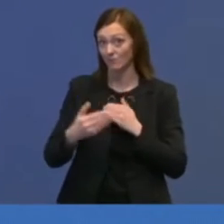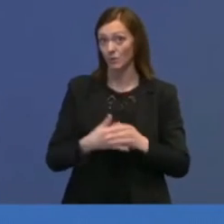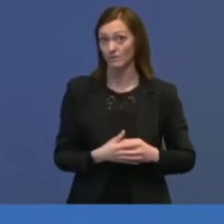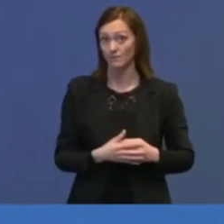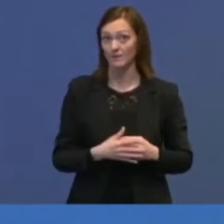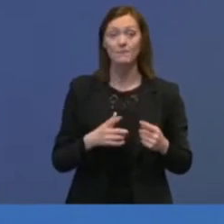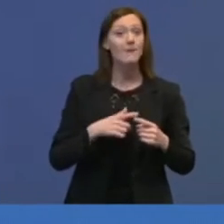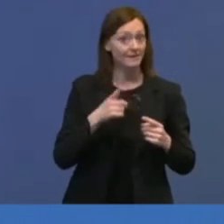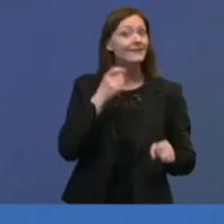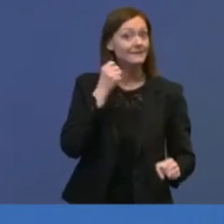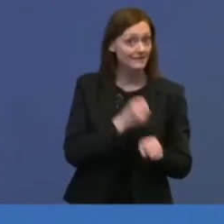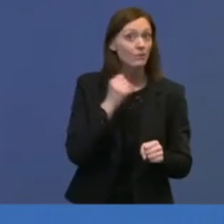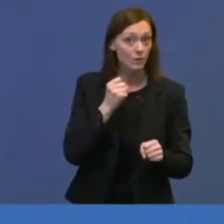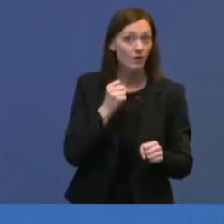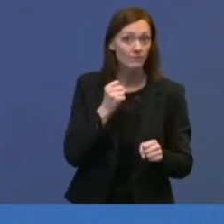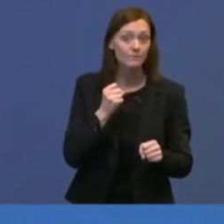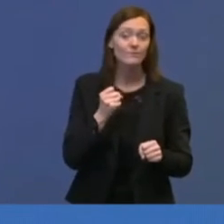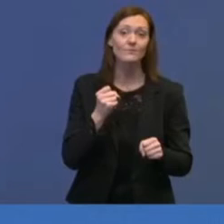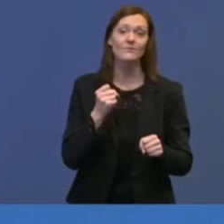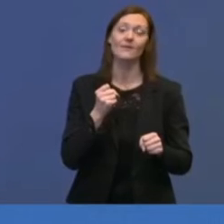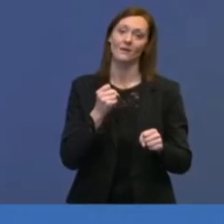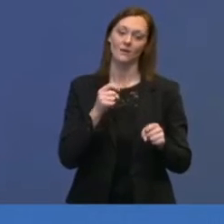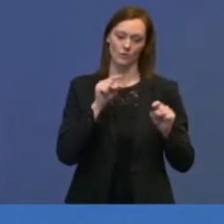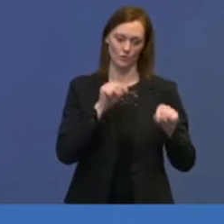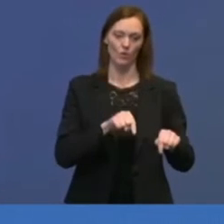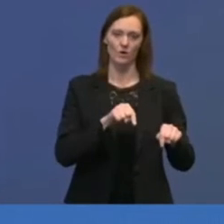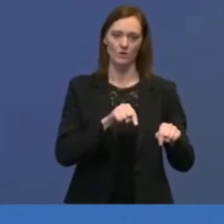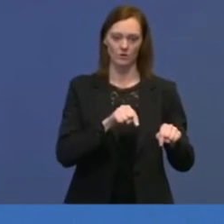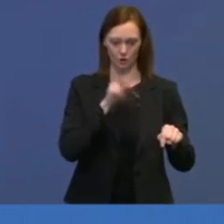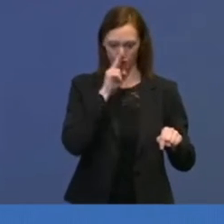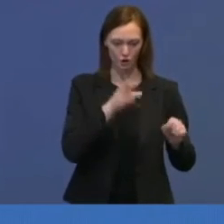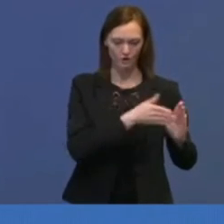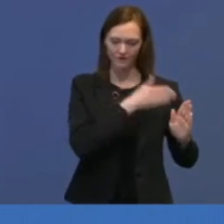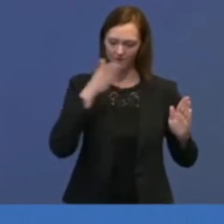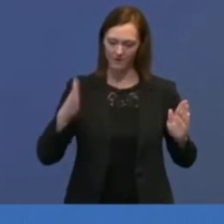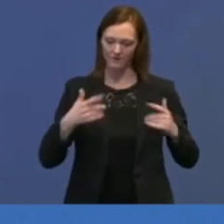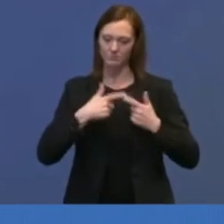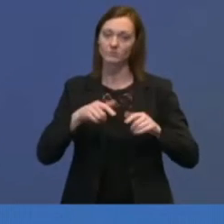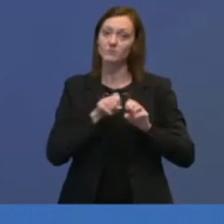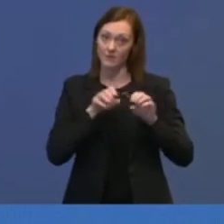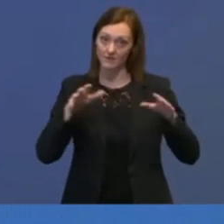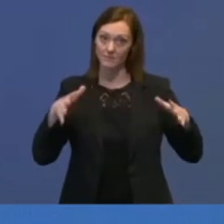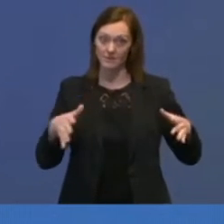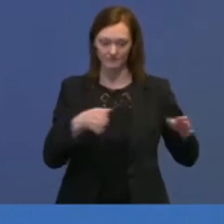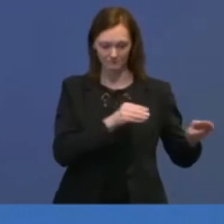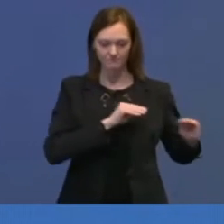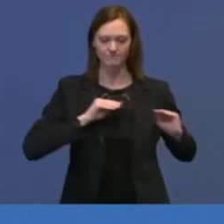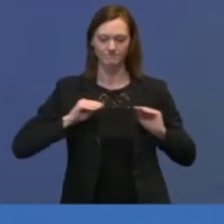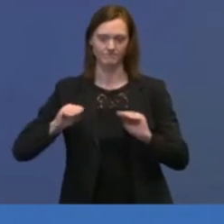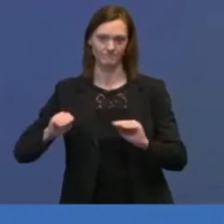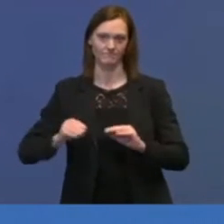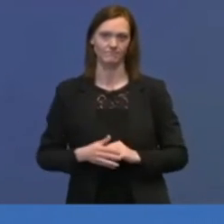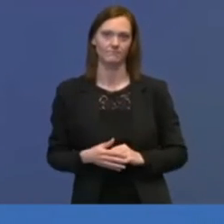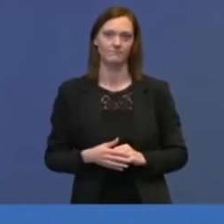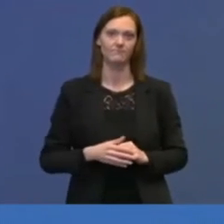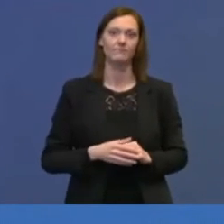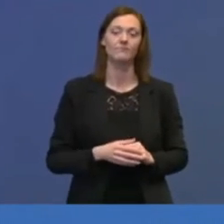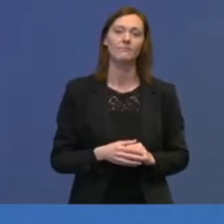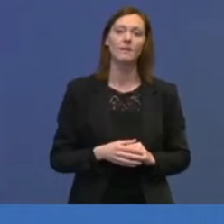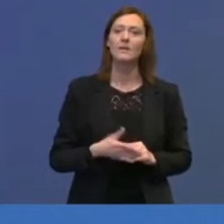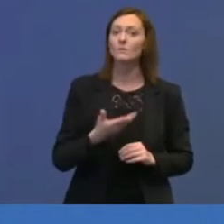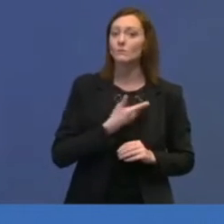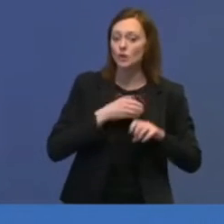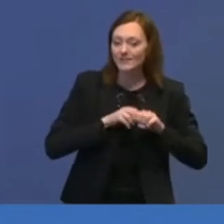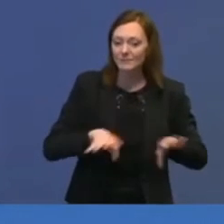Lakin xaki kametagna in xaaladdu uddarko hadda aikasay wajjiqusub. Wainula nolaan doona